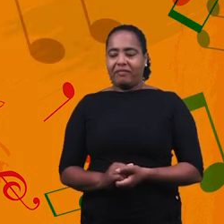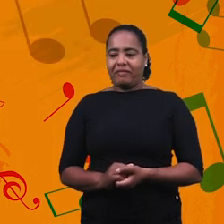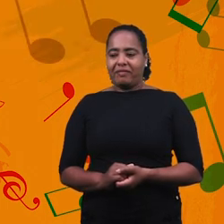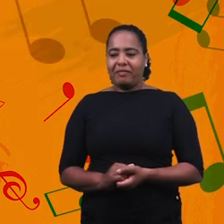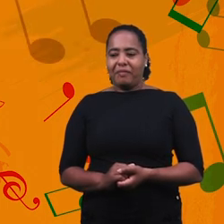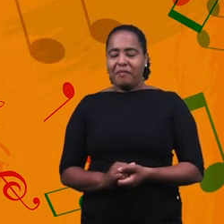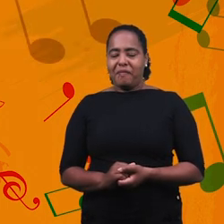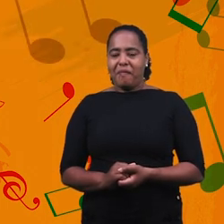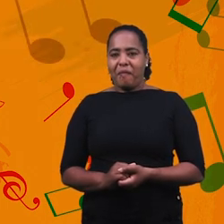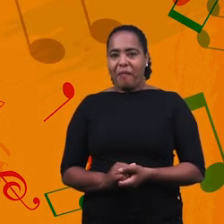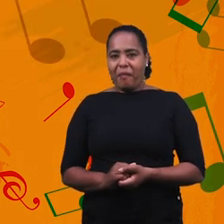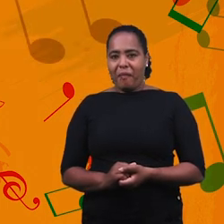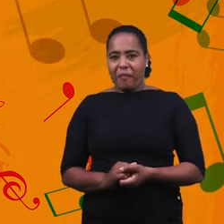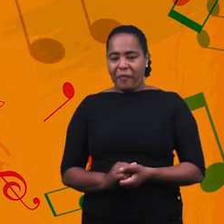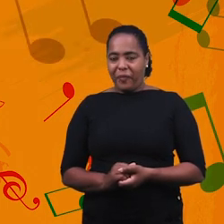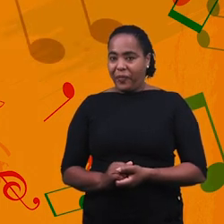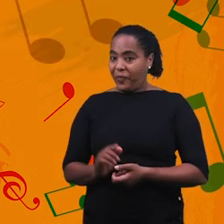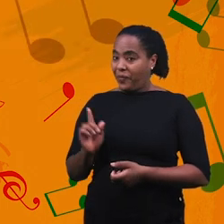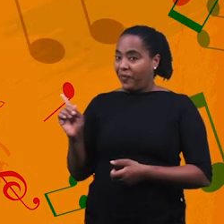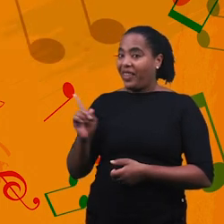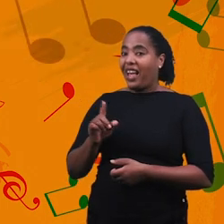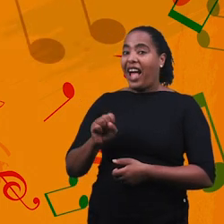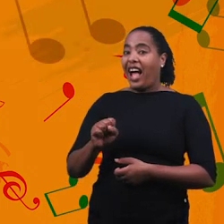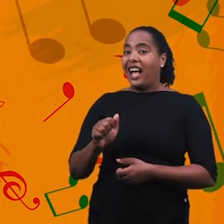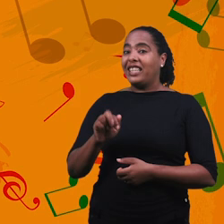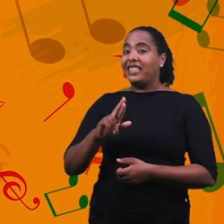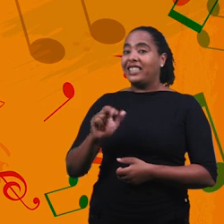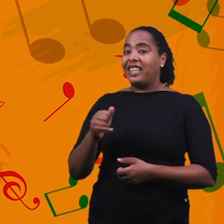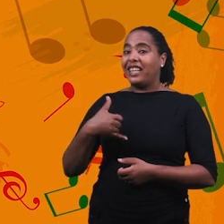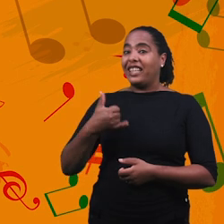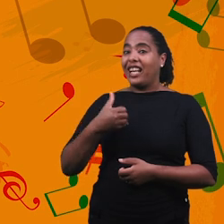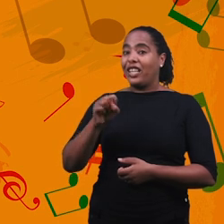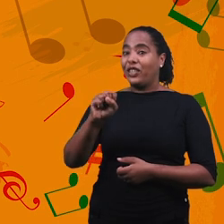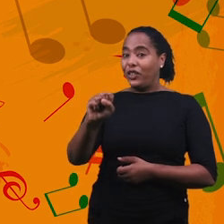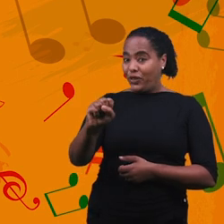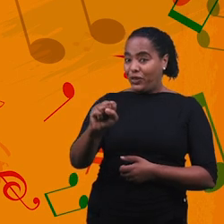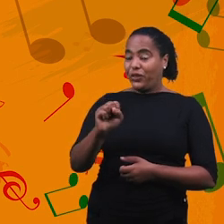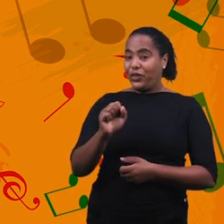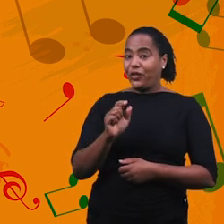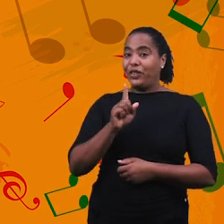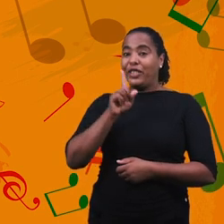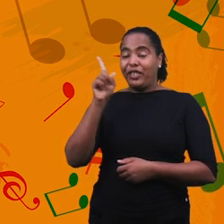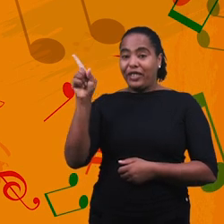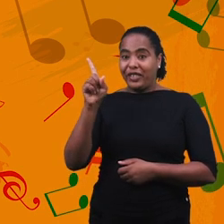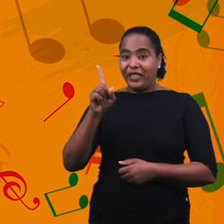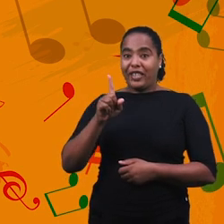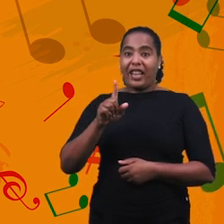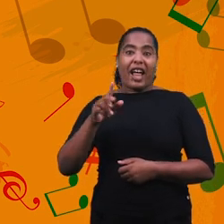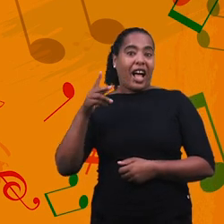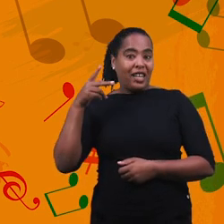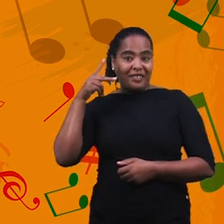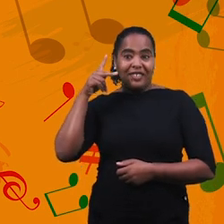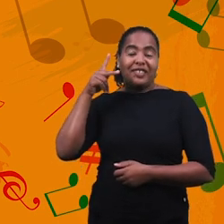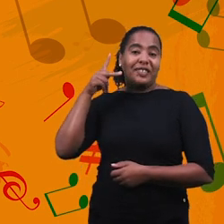Celle-là, c'est Sarah, de 8 ans. João Pessoa, Paraíba. João Pessoa,